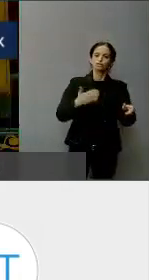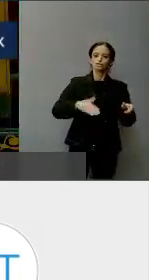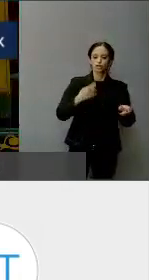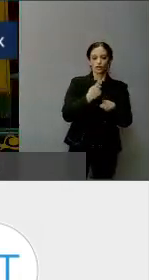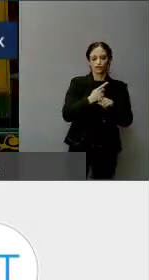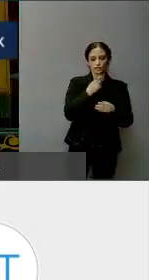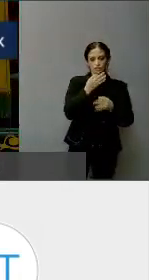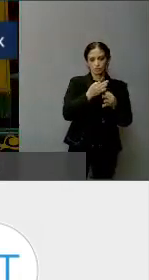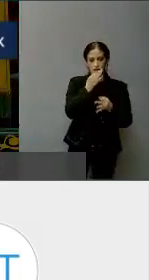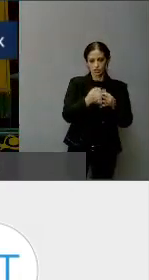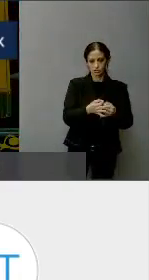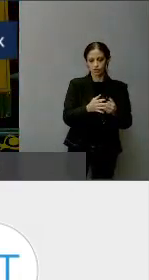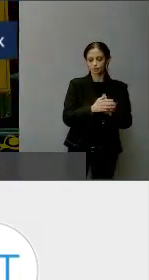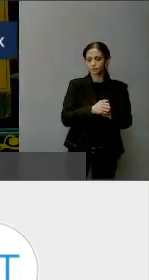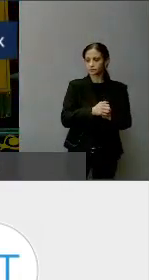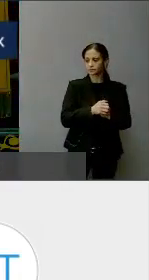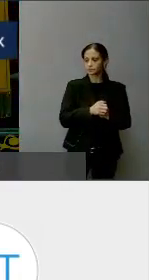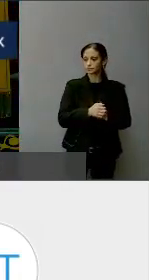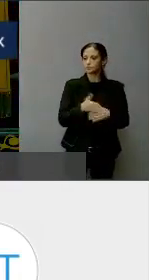consigliere mascia